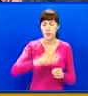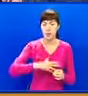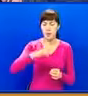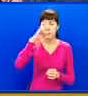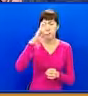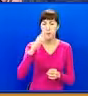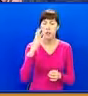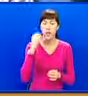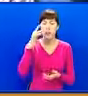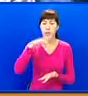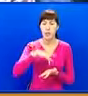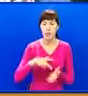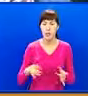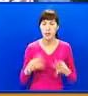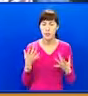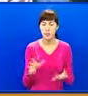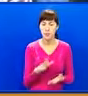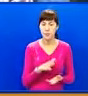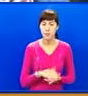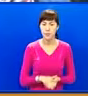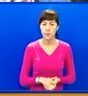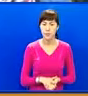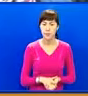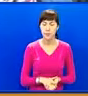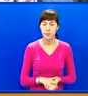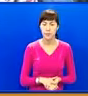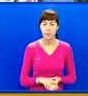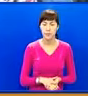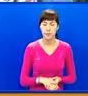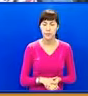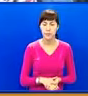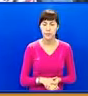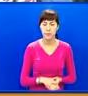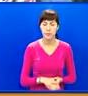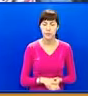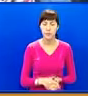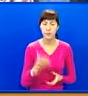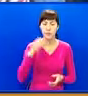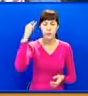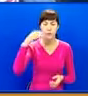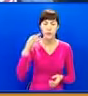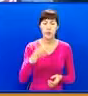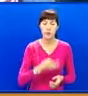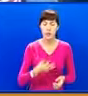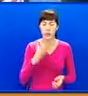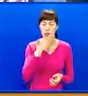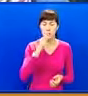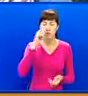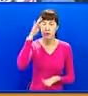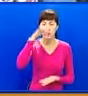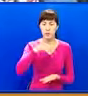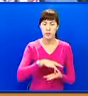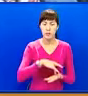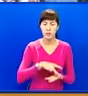мемлекетімізде Алматы қаласында тойланды. Сіздерді қазақтың қаймағы ұзынмаған өлке, оңтүстік Қазақстан облысында Шайлы Шымкент